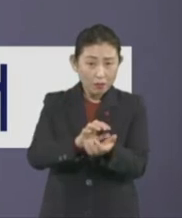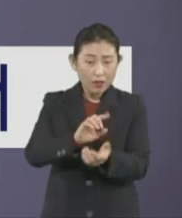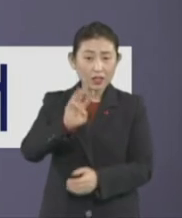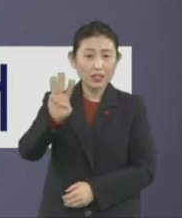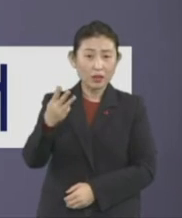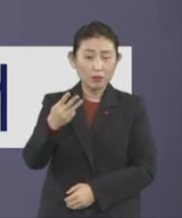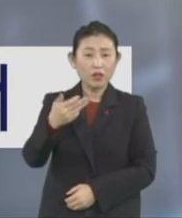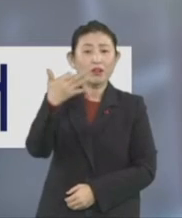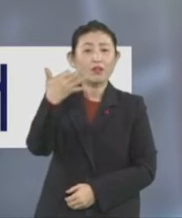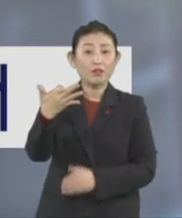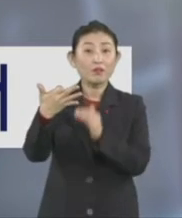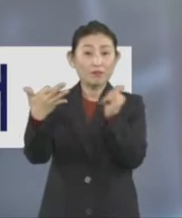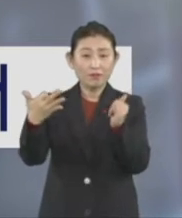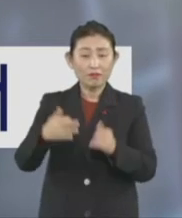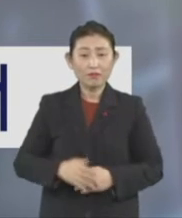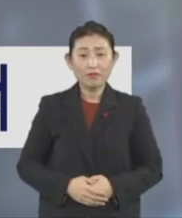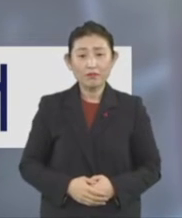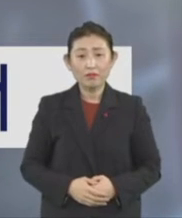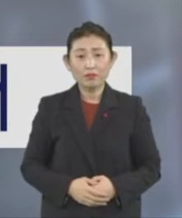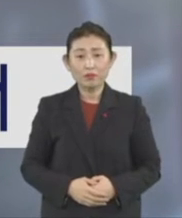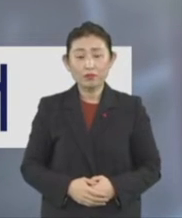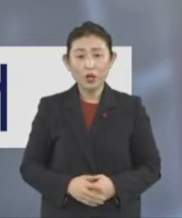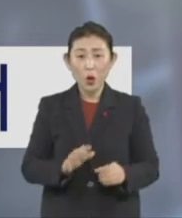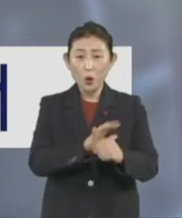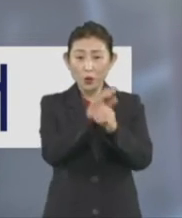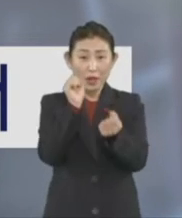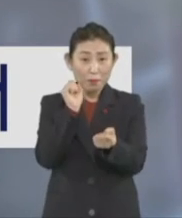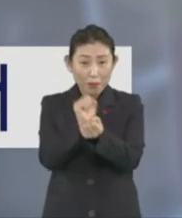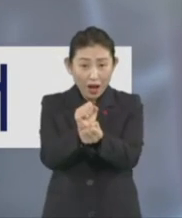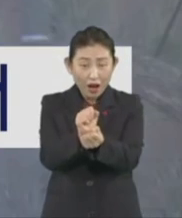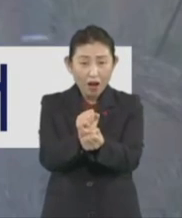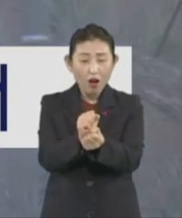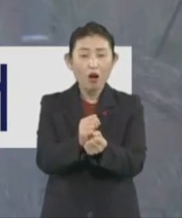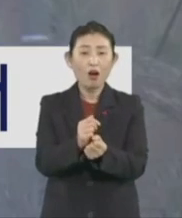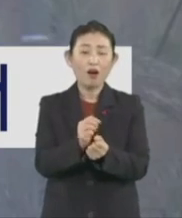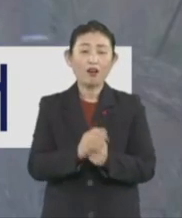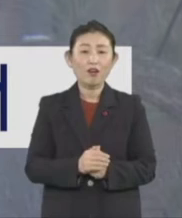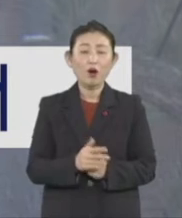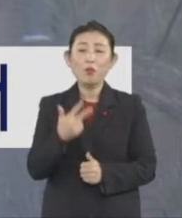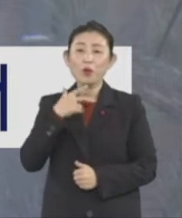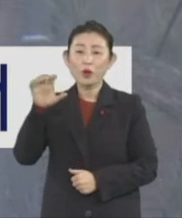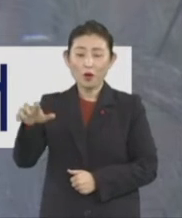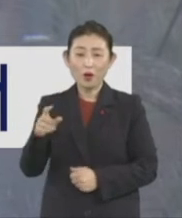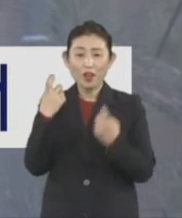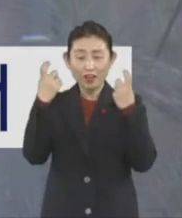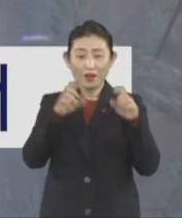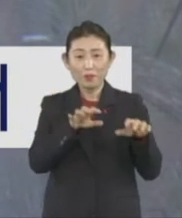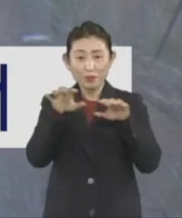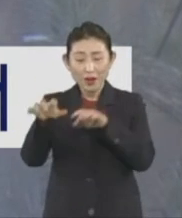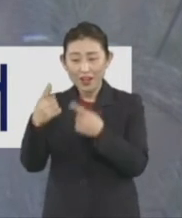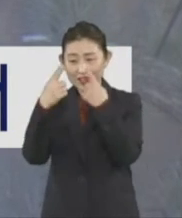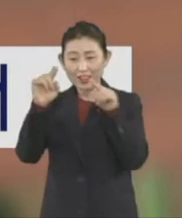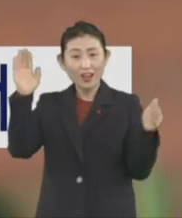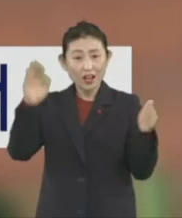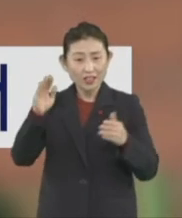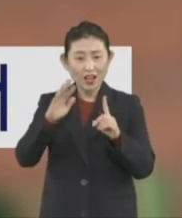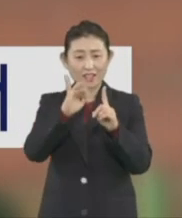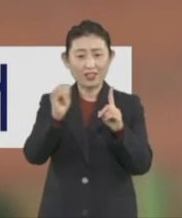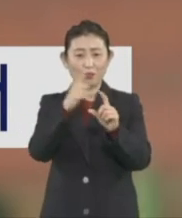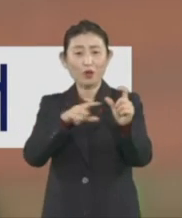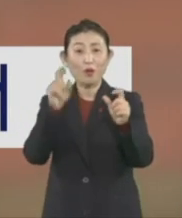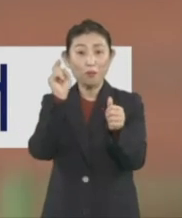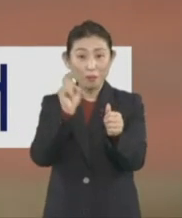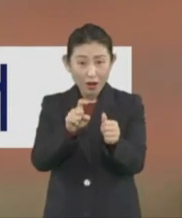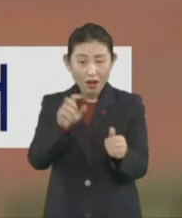300 10 9명으로 들었습니다 그런 알고 신규 각진 자는 보령 으로 mt 를 다녀온 동구 대학교 관련 확진 자 한명이